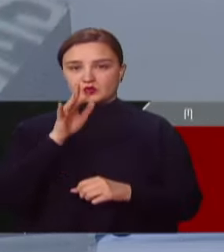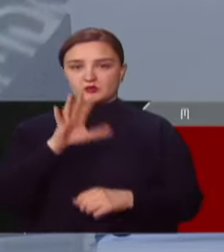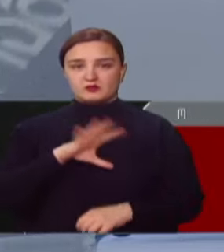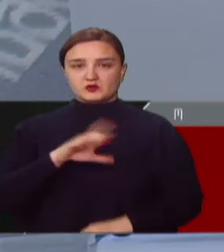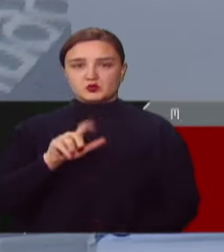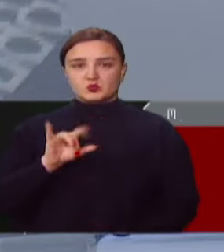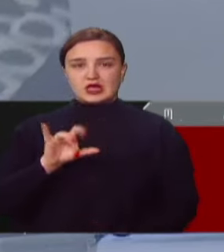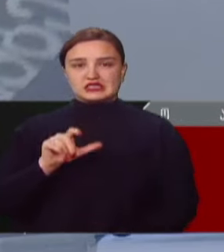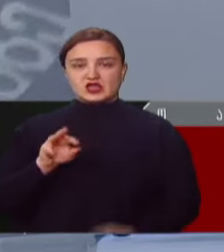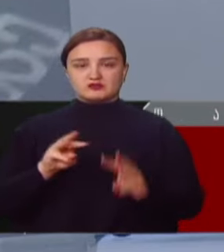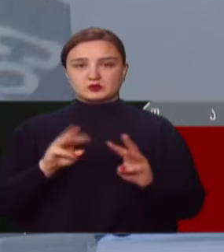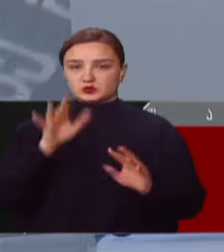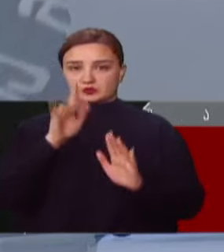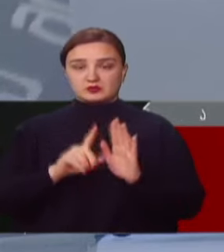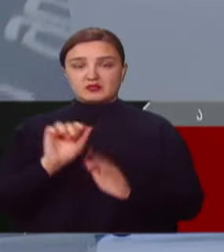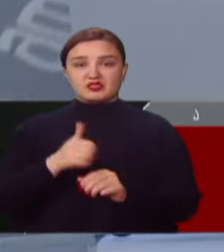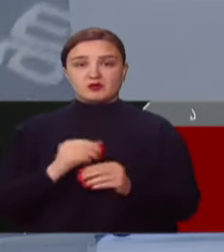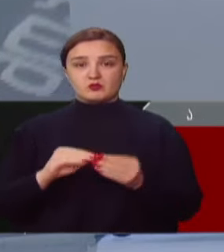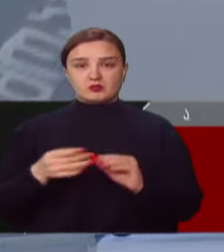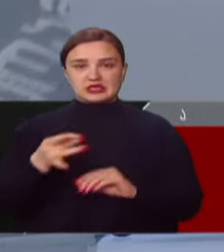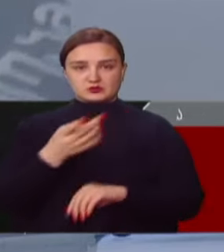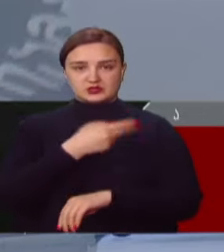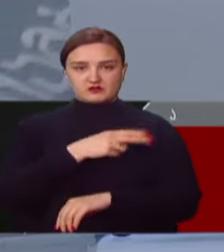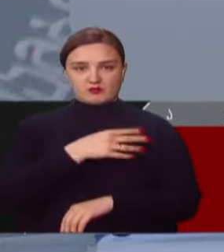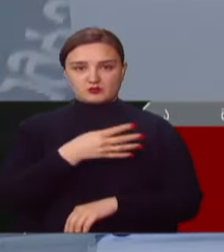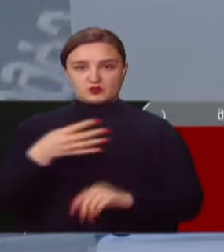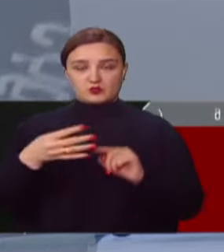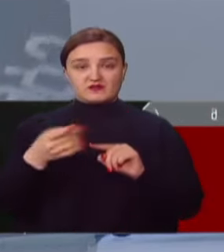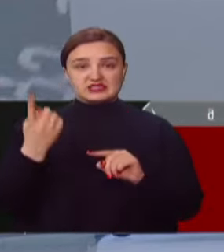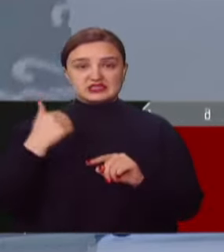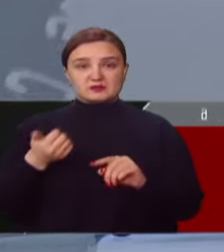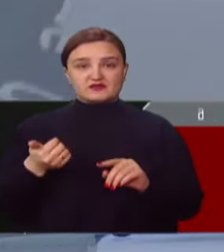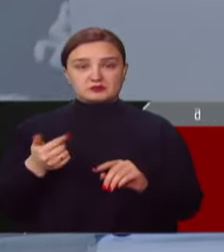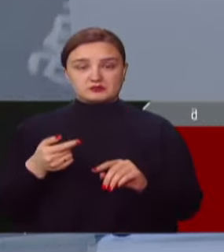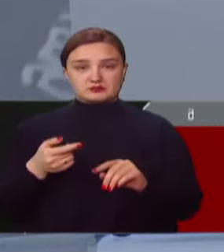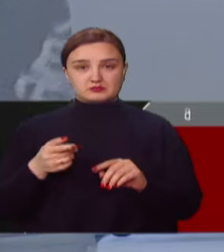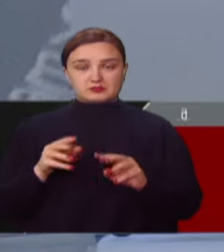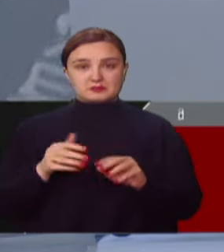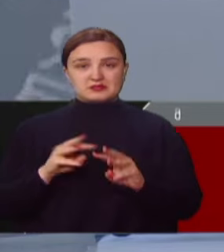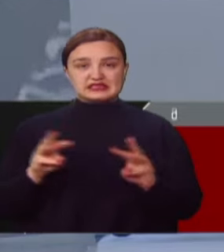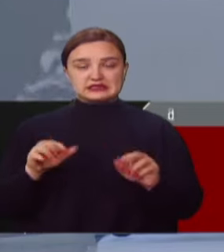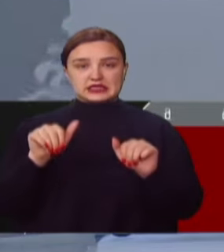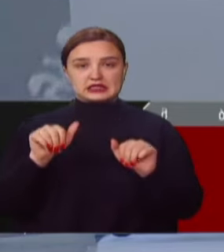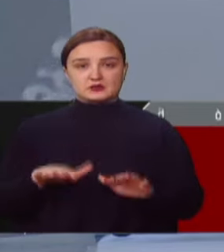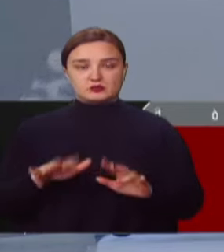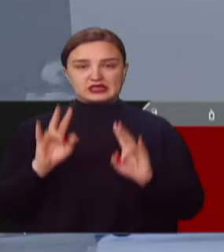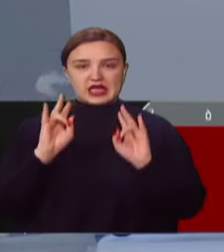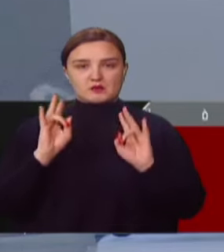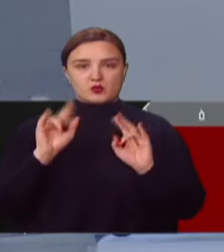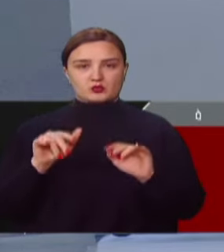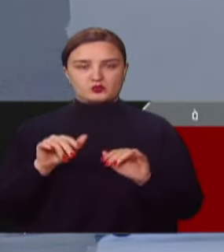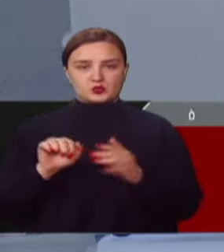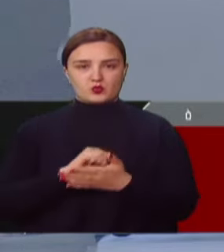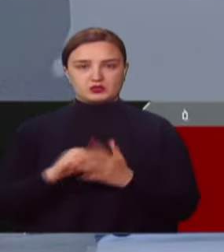დაიწყო. მთავარი გამოწვევა რესპუბლიკური საავადმყოფოა, რომლის გარშემო წინა პრემიერის მიერ მიღებული რეზონანსული გადაწყვეტილება შეიცვალა.